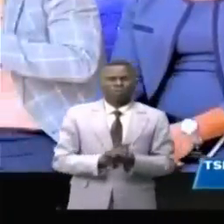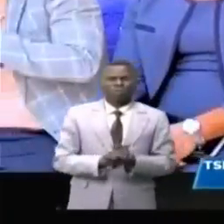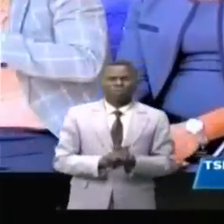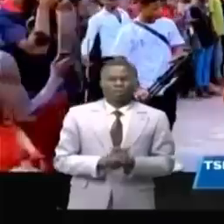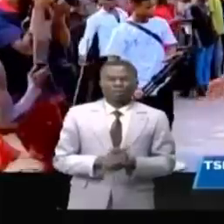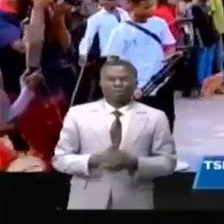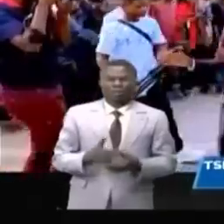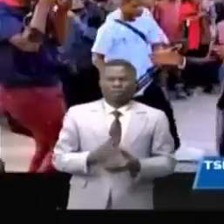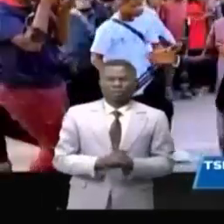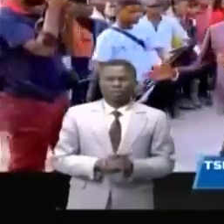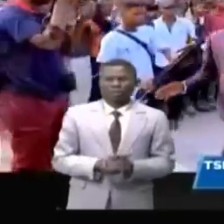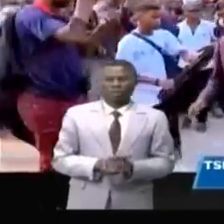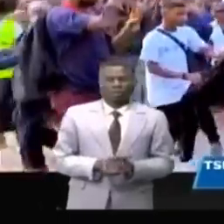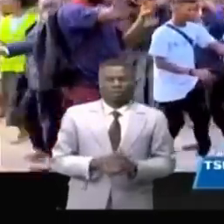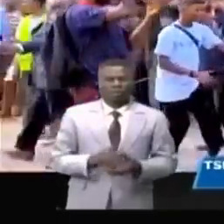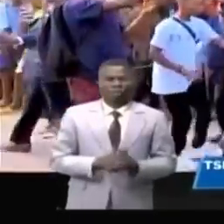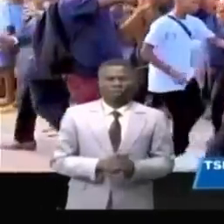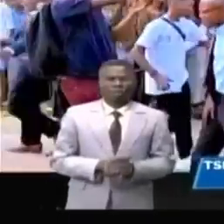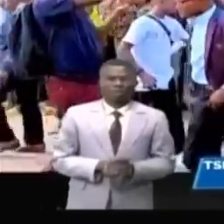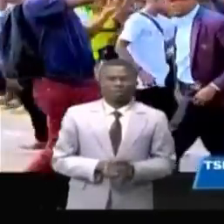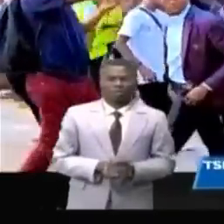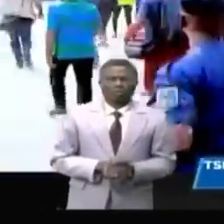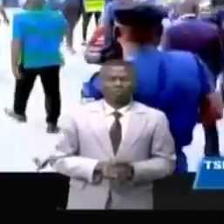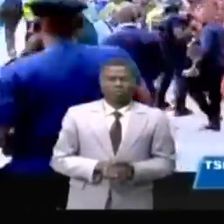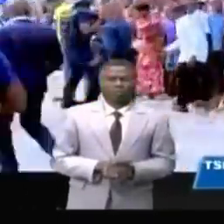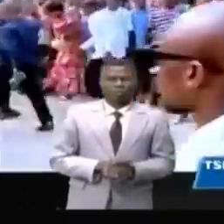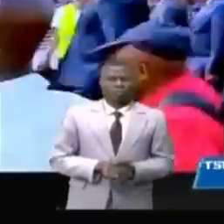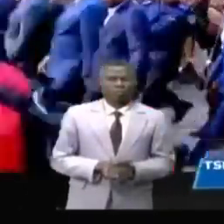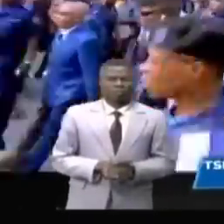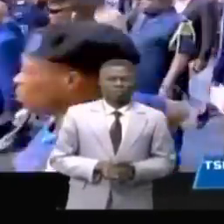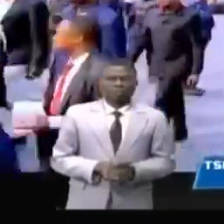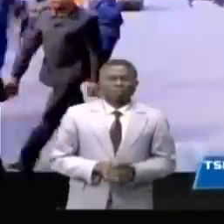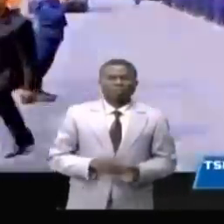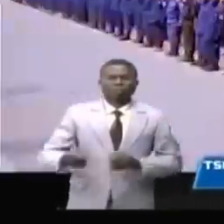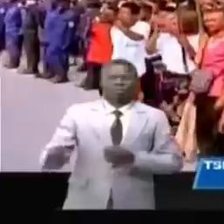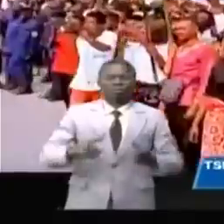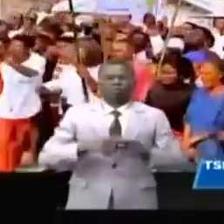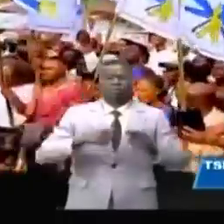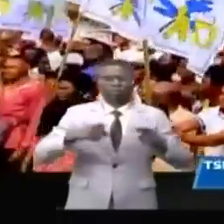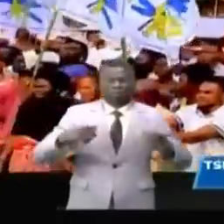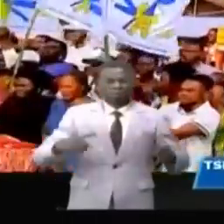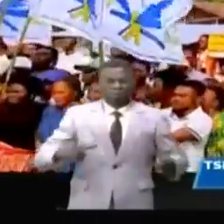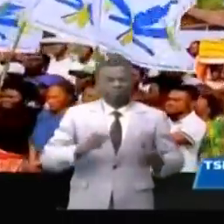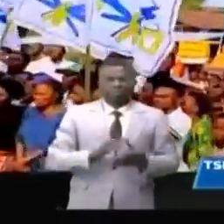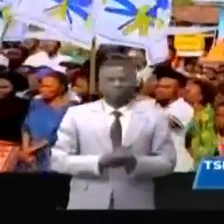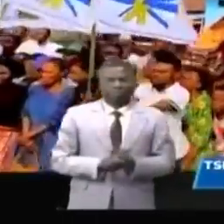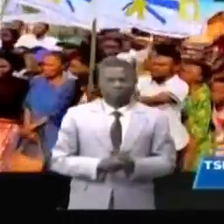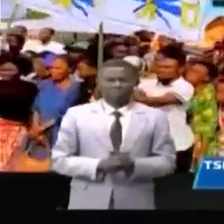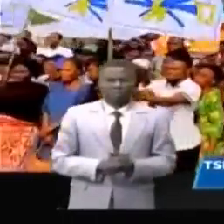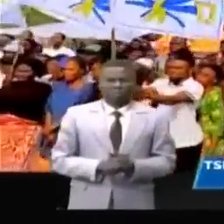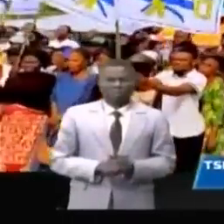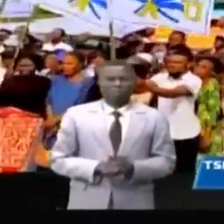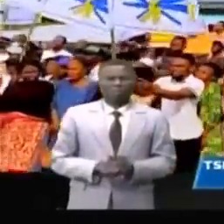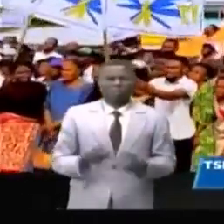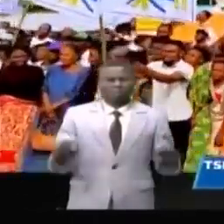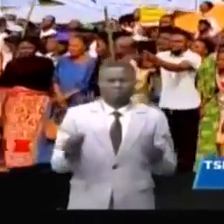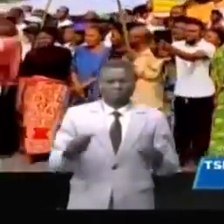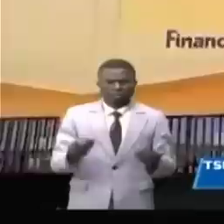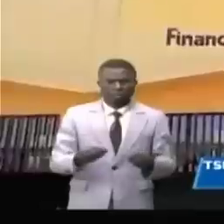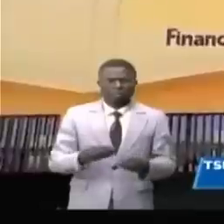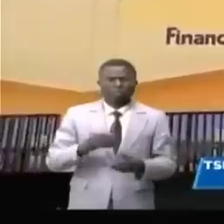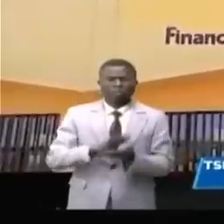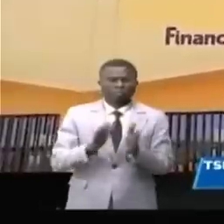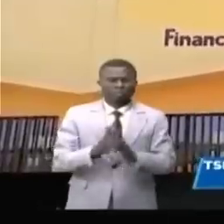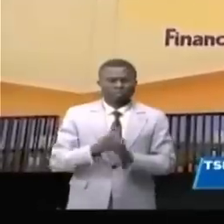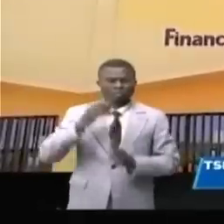ménage aucun effort pour mettre à la disposition du Kassai ces grands marchés à vocation interprovinciale et pourquoi pas internationale